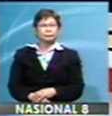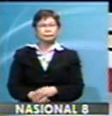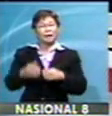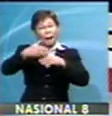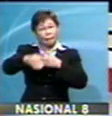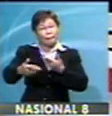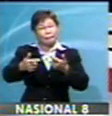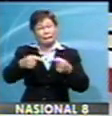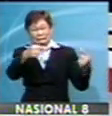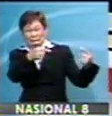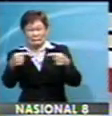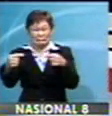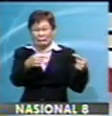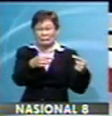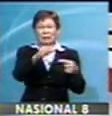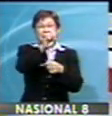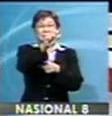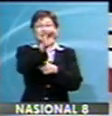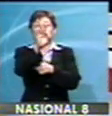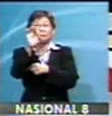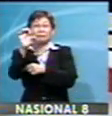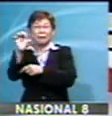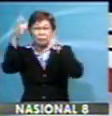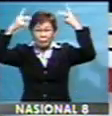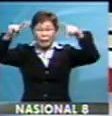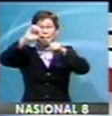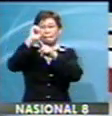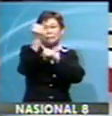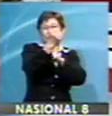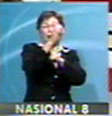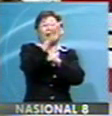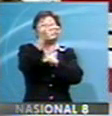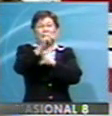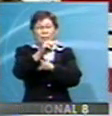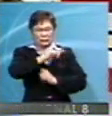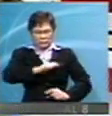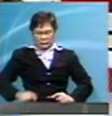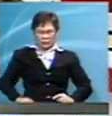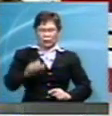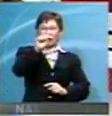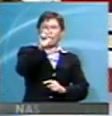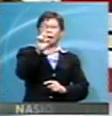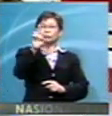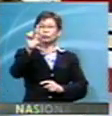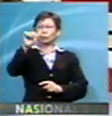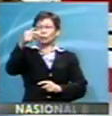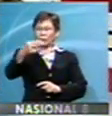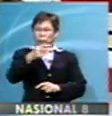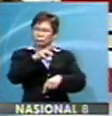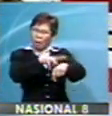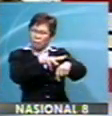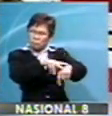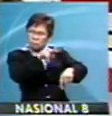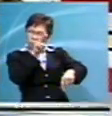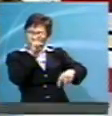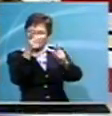susulan kontroversi melibatkan Safi S Minggu lalu presiden Persatuan bola sepak Malaysia FM Tengku Abdullah Sultan Ahmad Shah memberikan amaran